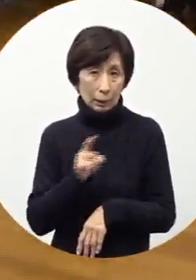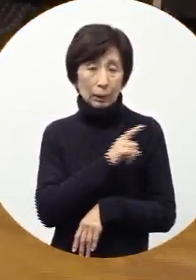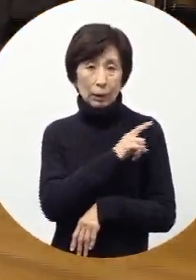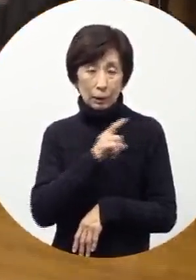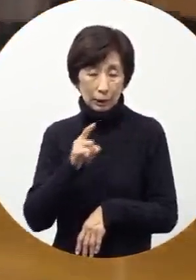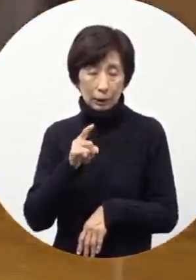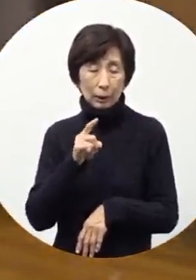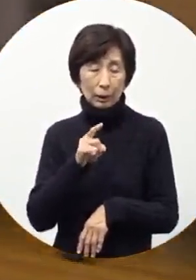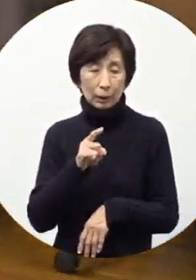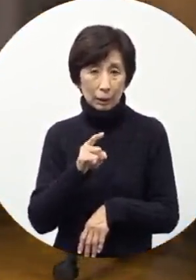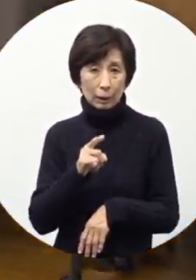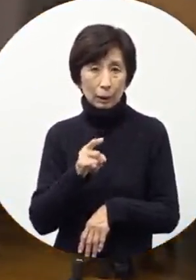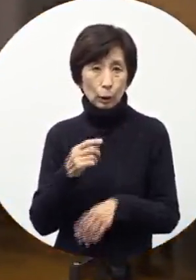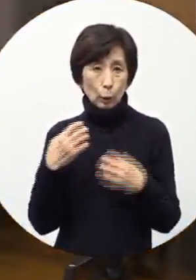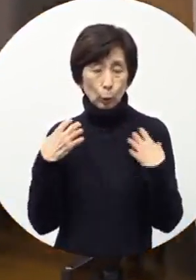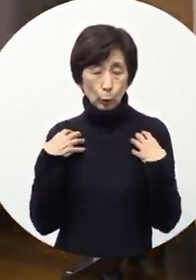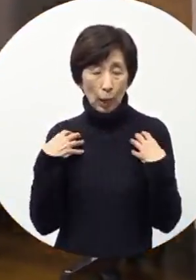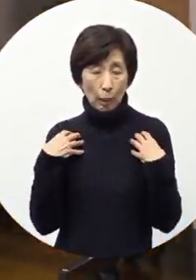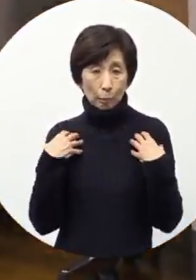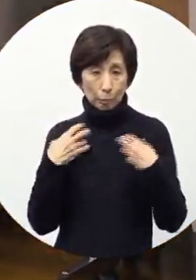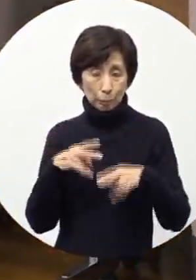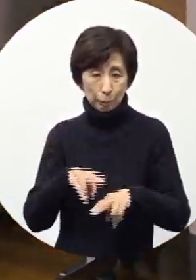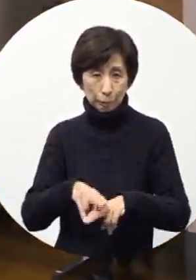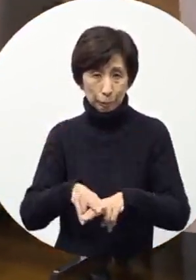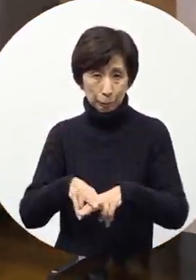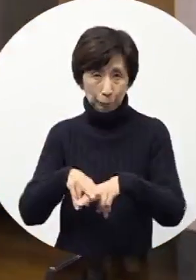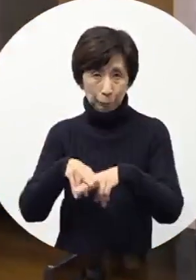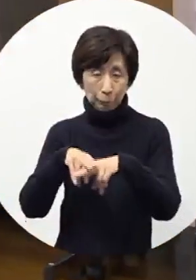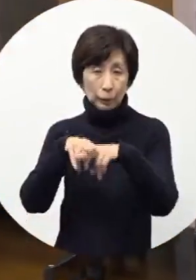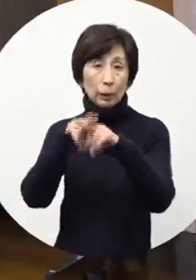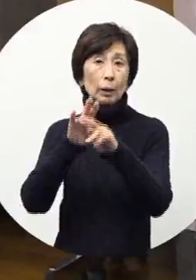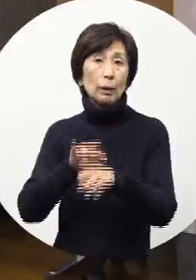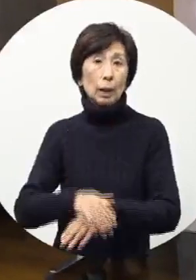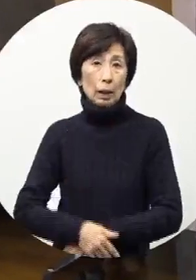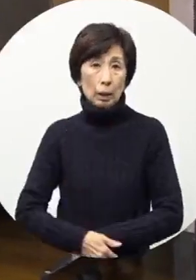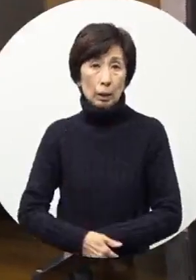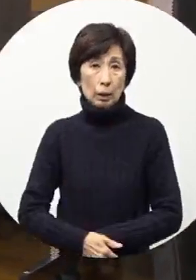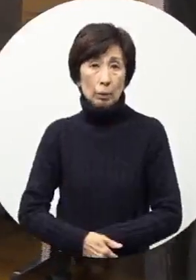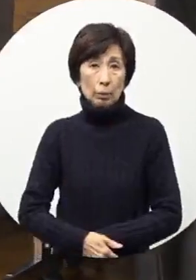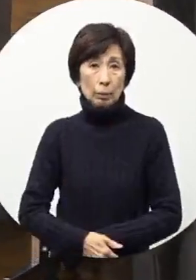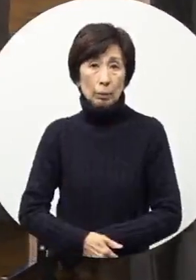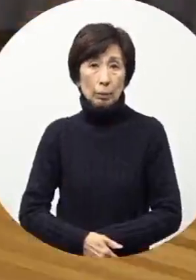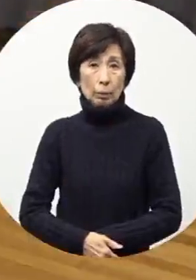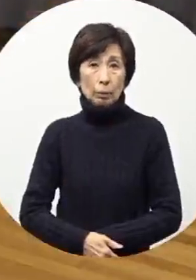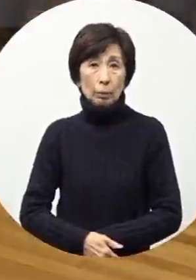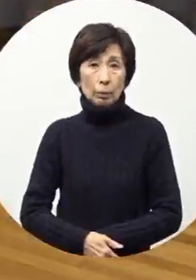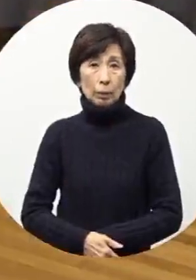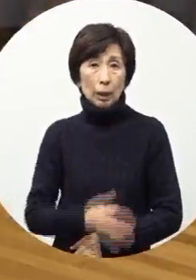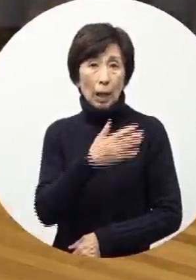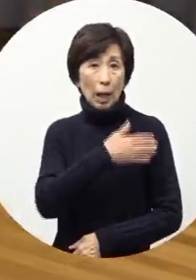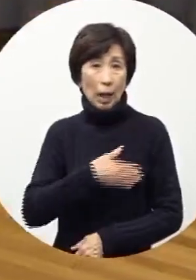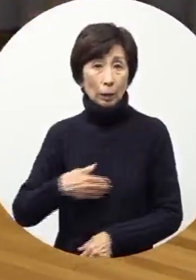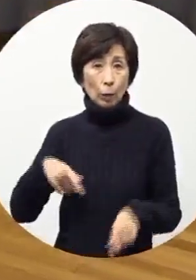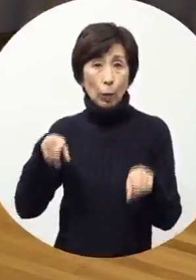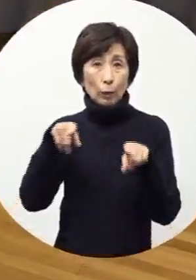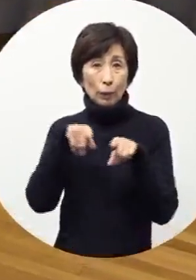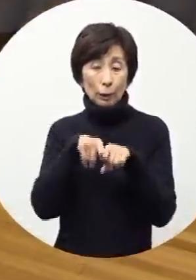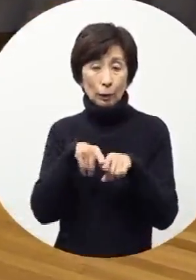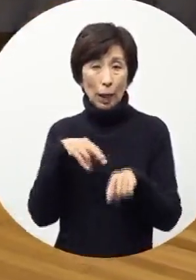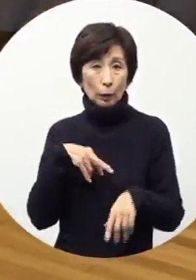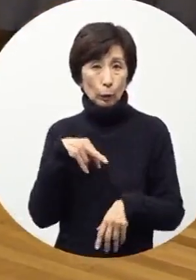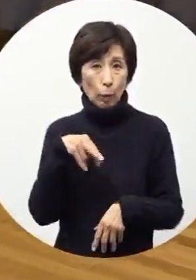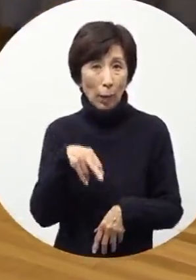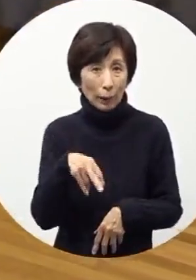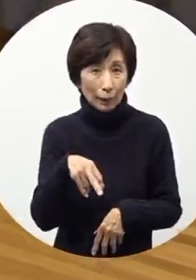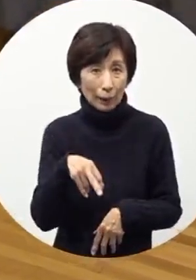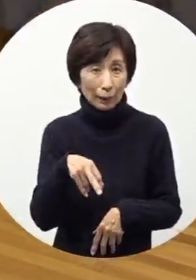回、365日繰り返せば当然いろいろ負担が大きくなっていくということで、体と一緒に足を前に出